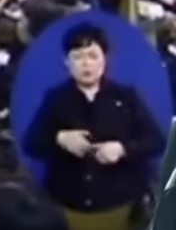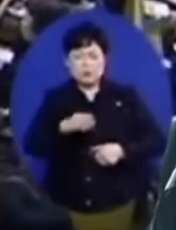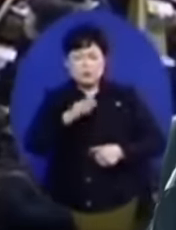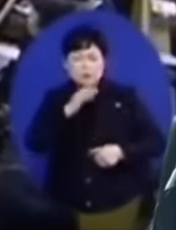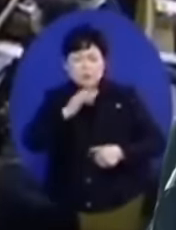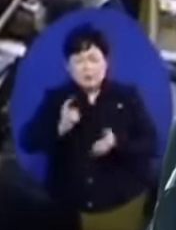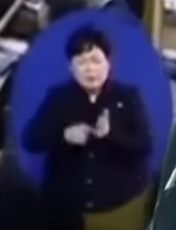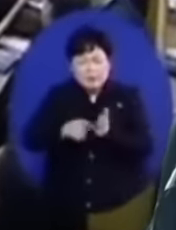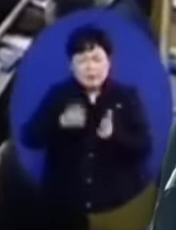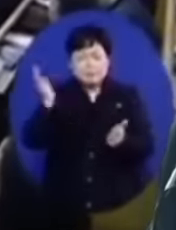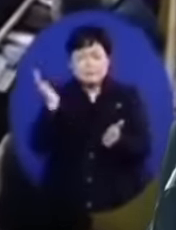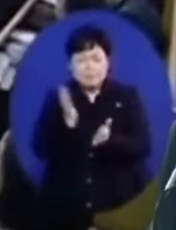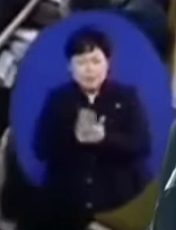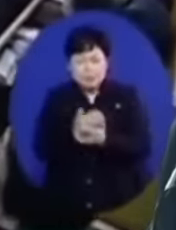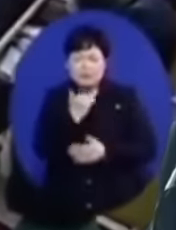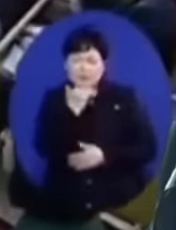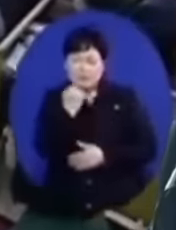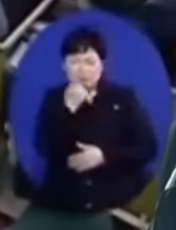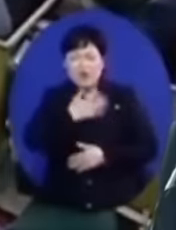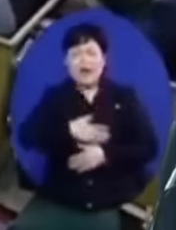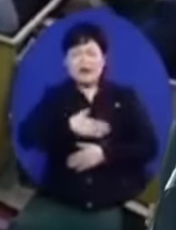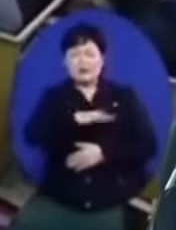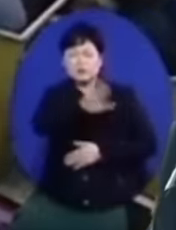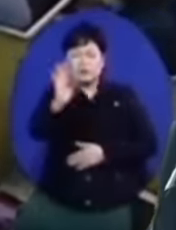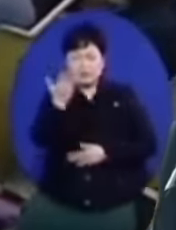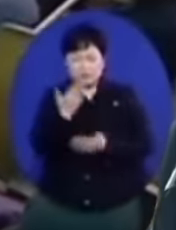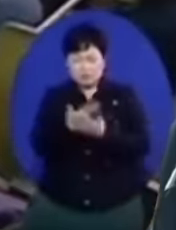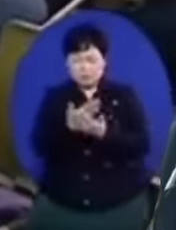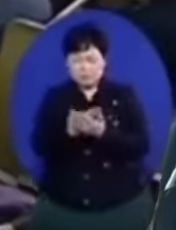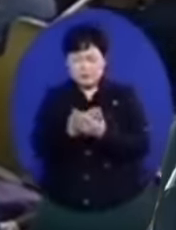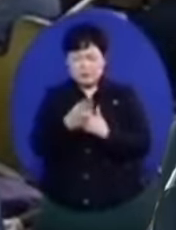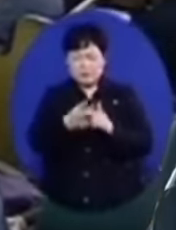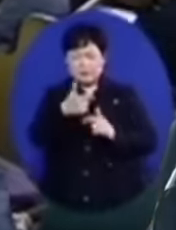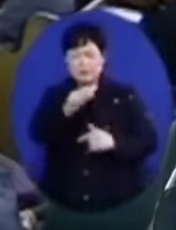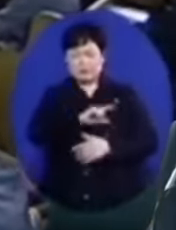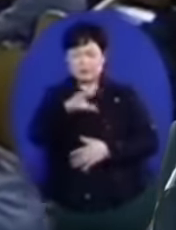말고 기다릴 줄 아는 우리들이 되게 도와주시옵소서. 예수님 이름으로 기도합니다.